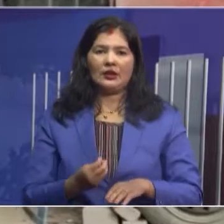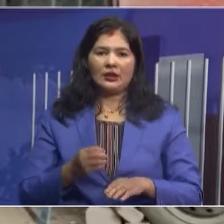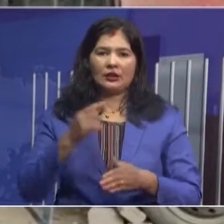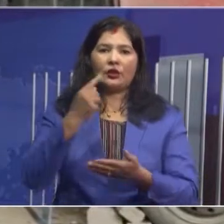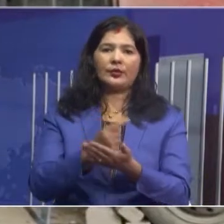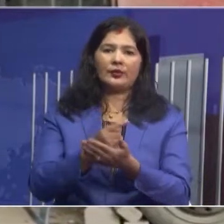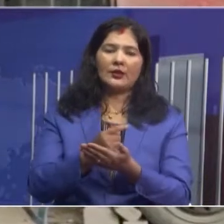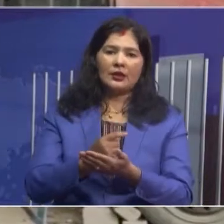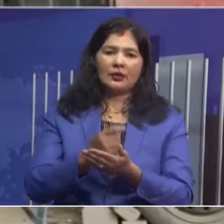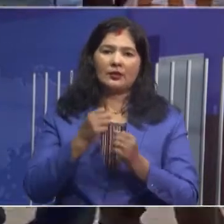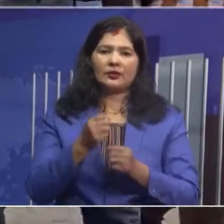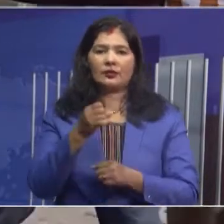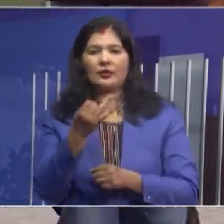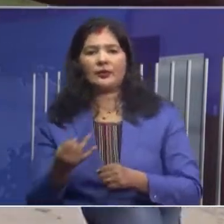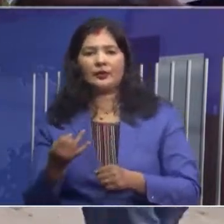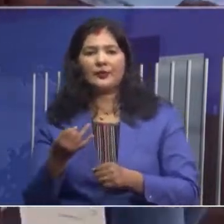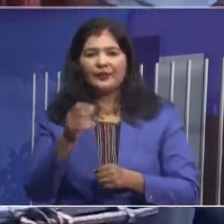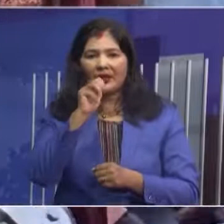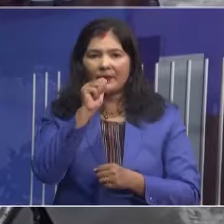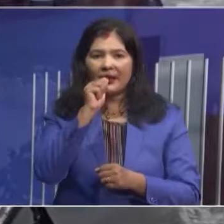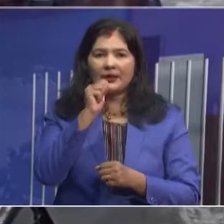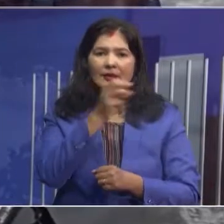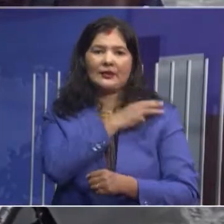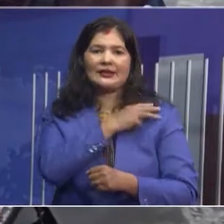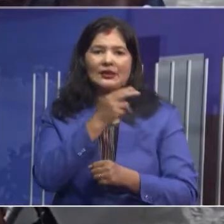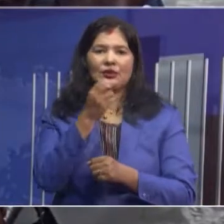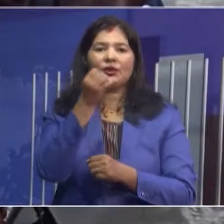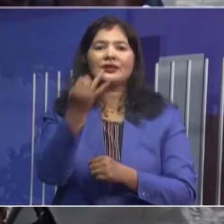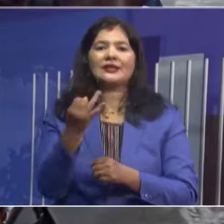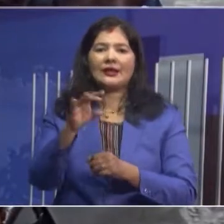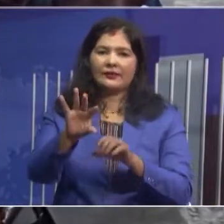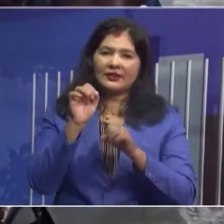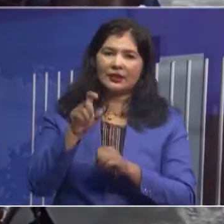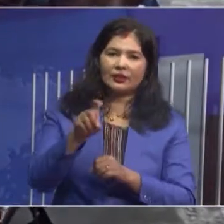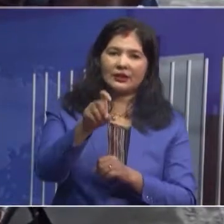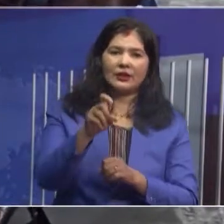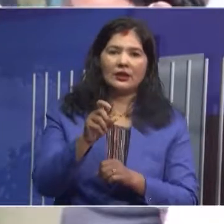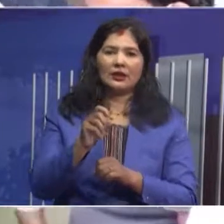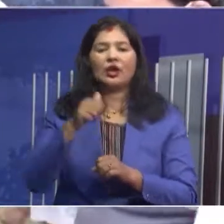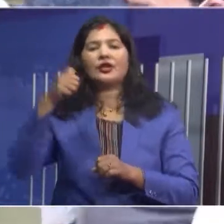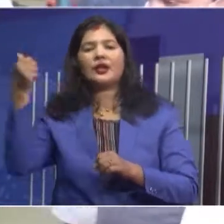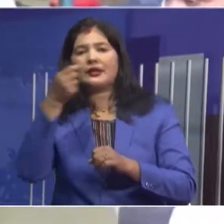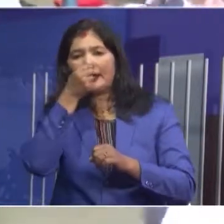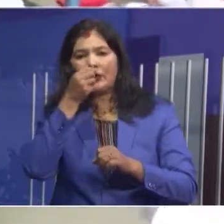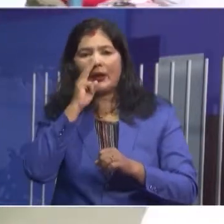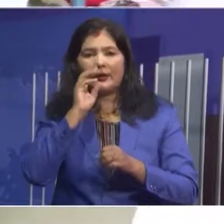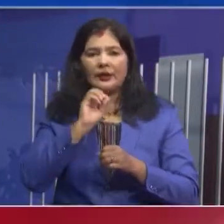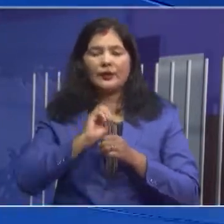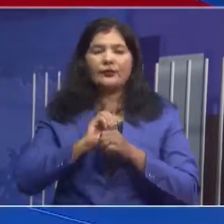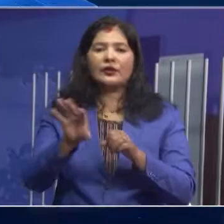कपिलवस्तुको झाडापखाला प्रभावित क्षेत्रको पिउने पानीमा मानव दिशामा पाइने जीवाणु फेला परेको पुष्टि। अन्य गाउँमा पनि प्रकोप फैलिँदै।